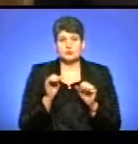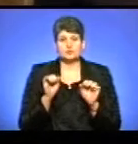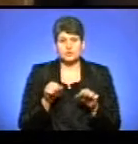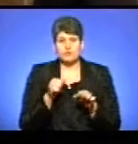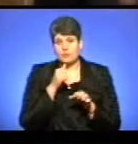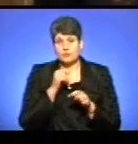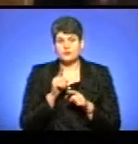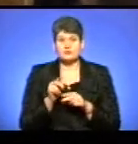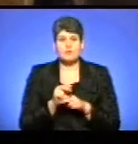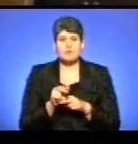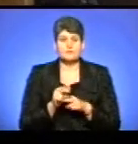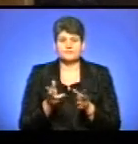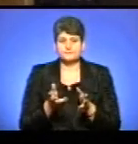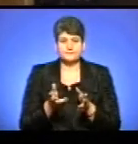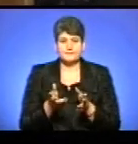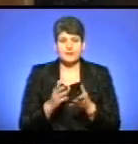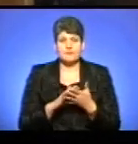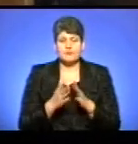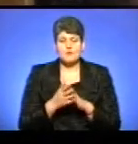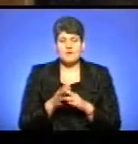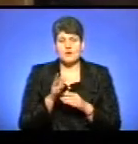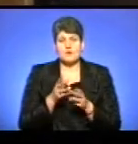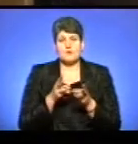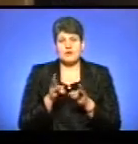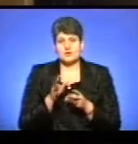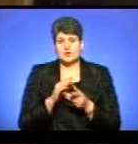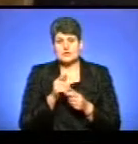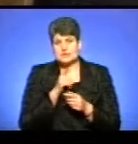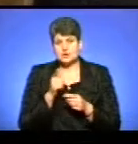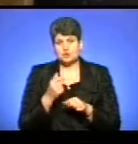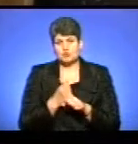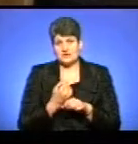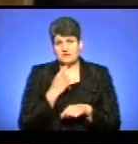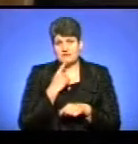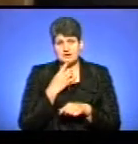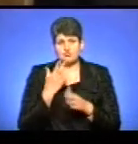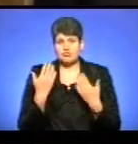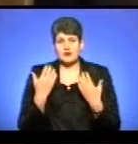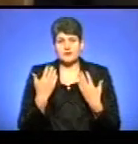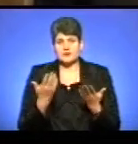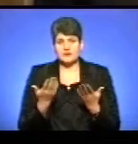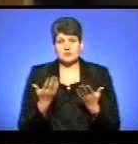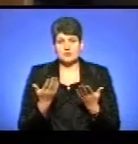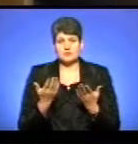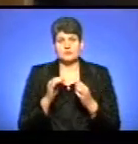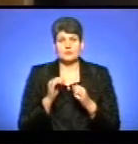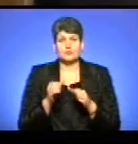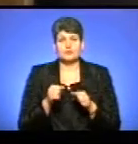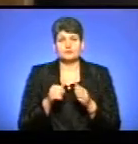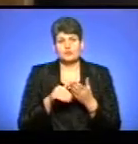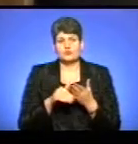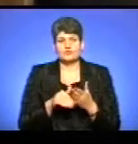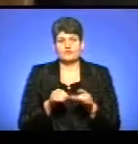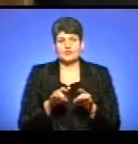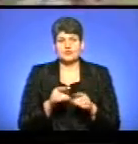щось попромивати. Ну, але в умовах опалювального сезону це зробити буде важко. Канікули хіба в якійсь мірі допоможуть вирішити цю проблему. В